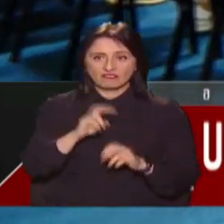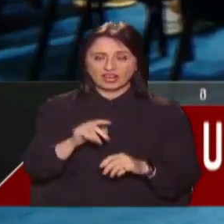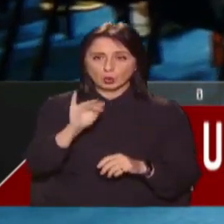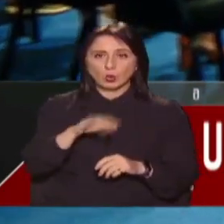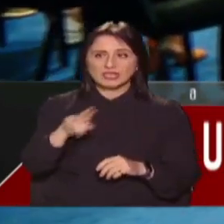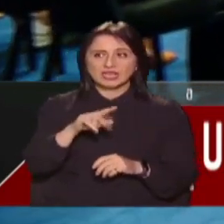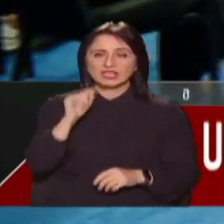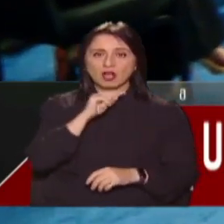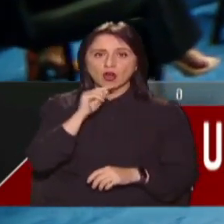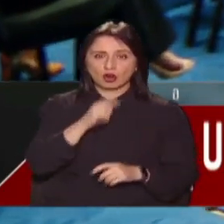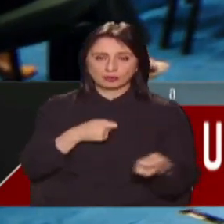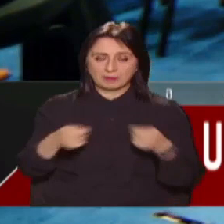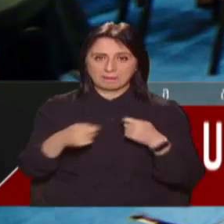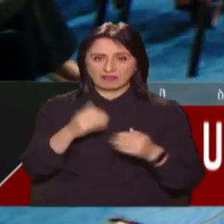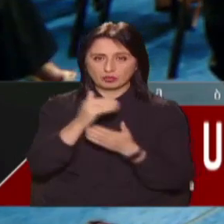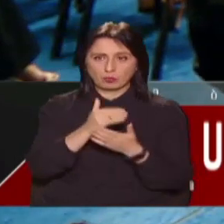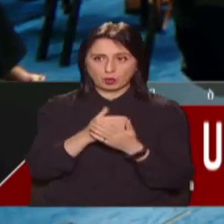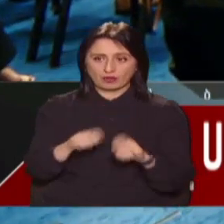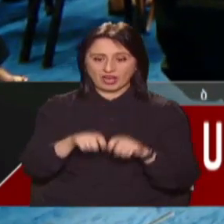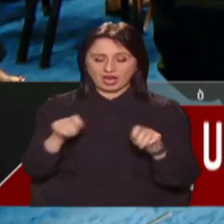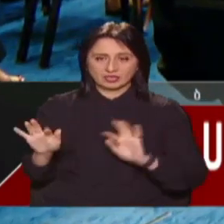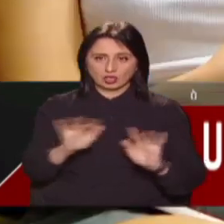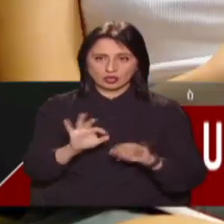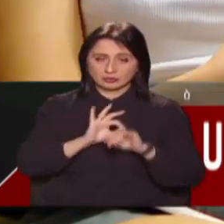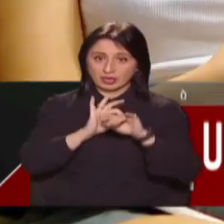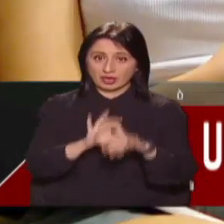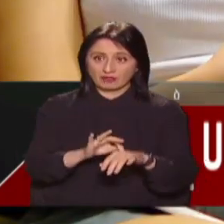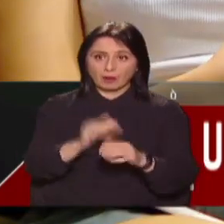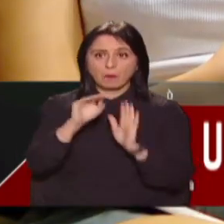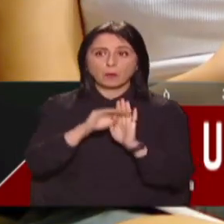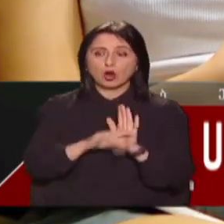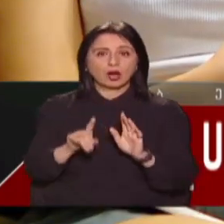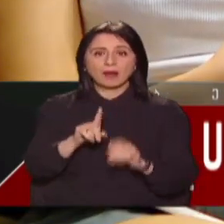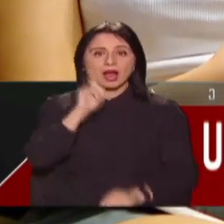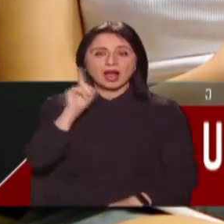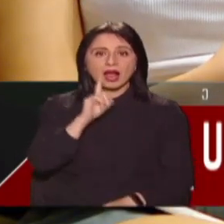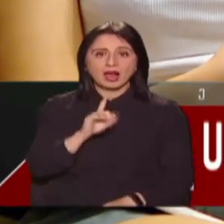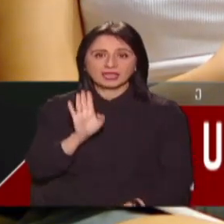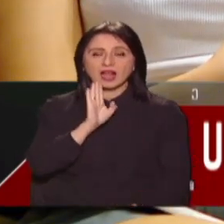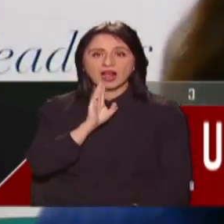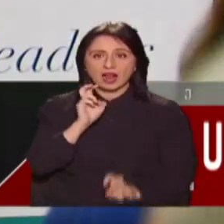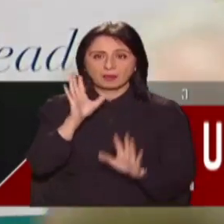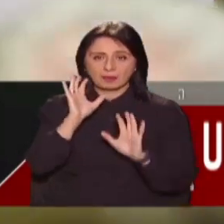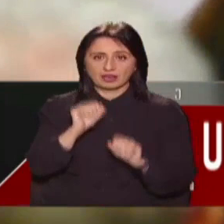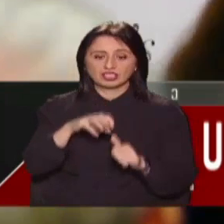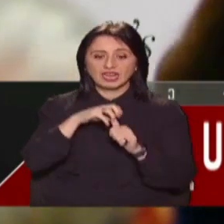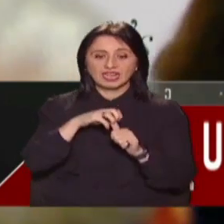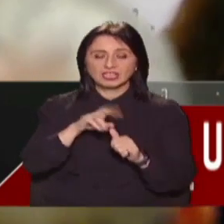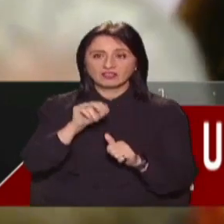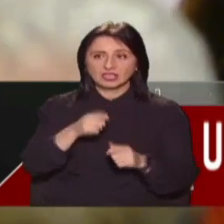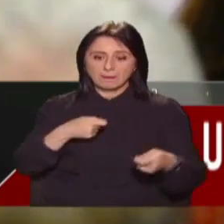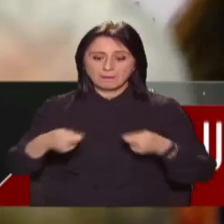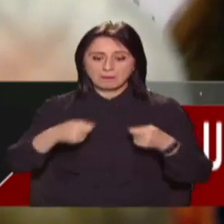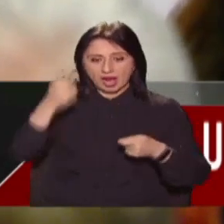USAID-is economicuri, martuelobis, programis Gasnit Ironis Zebagaimarta. Programis Mizania Halgazrda Calebis, Hardagera, liderobisa, da